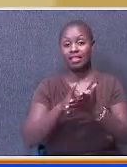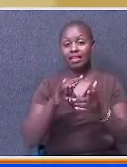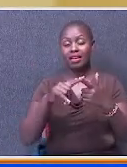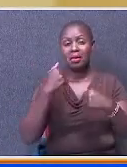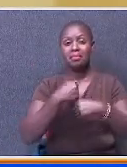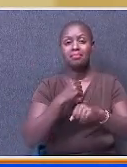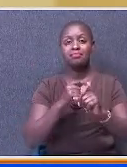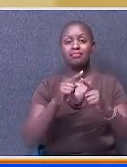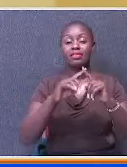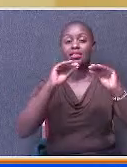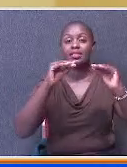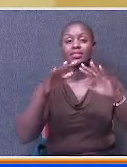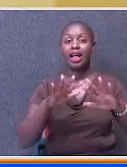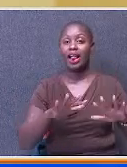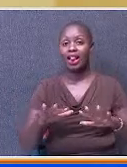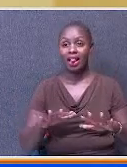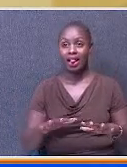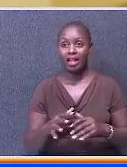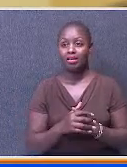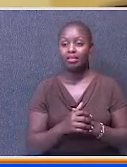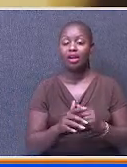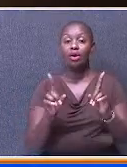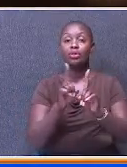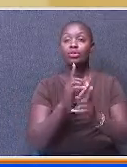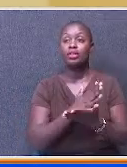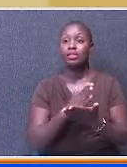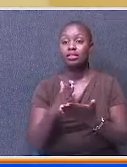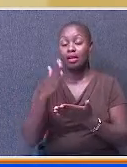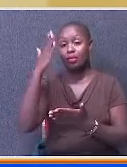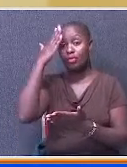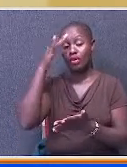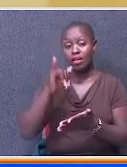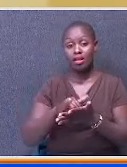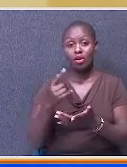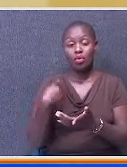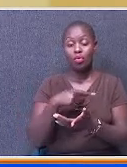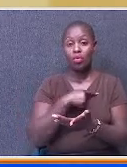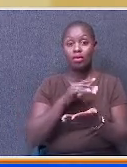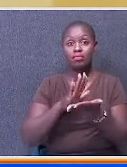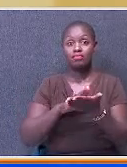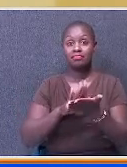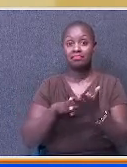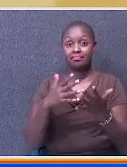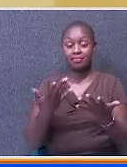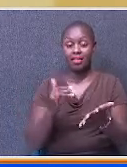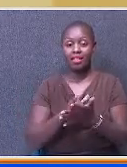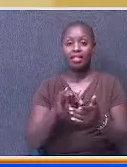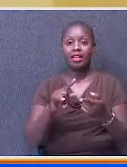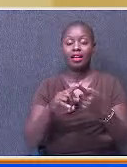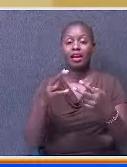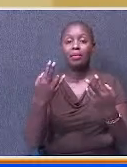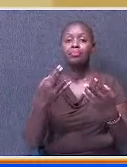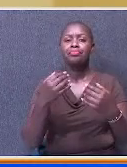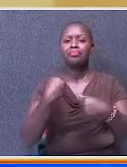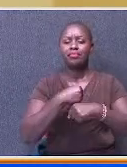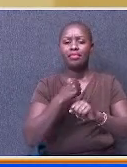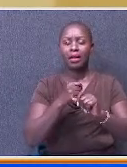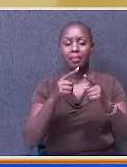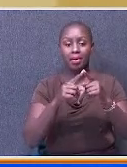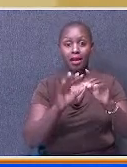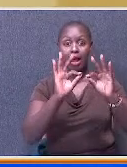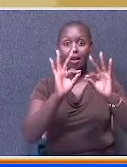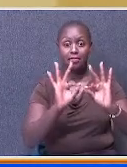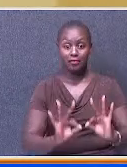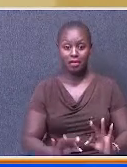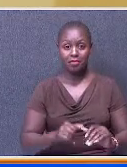walimu. Localization, it serves no purpose. We recommend that a roadmap be made for teachers